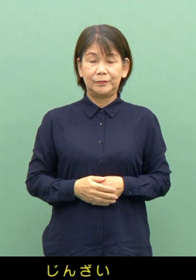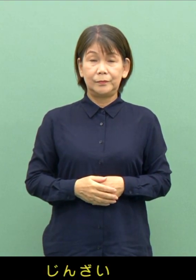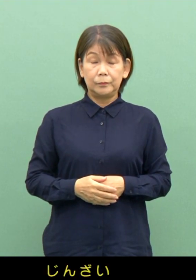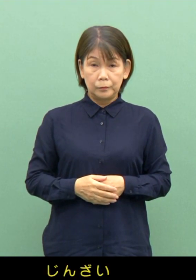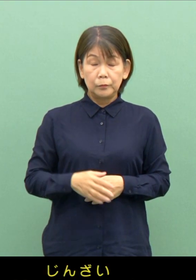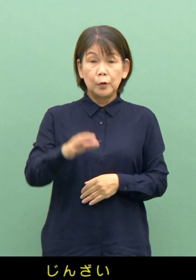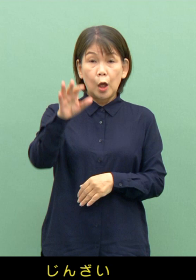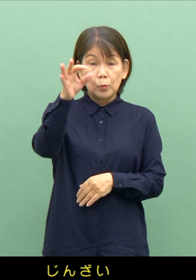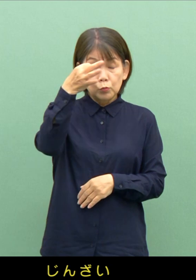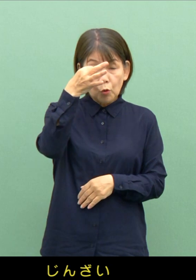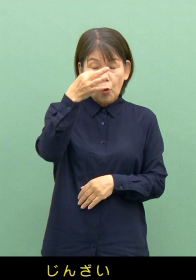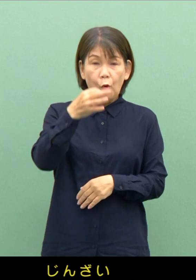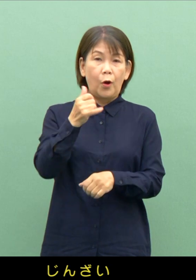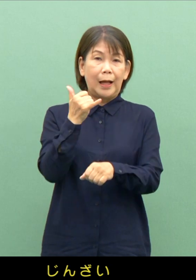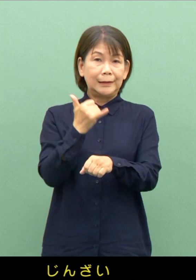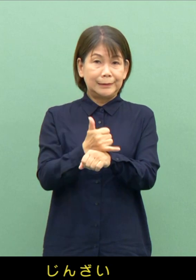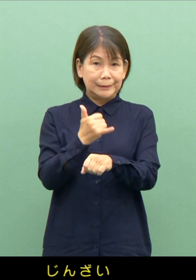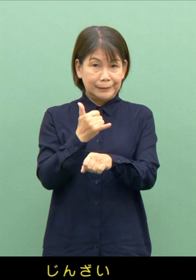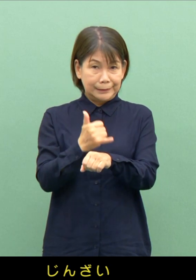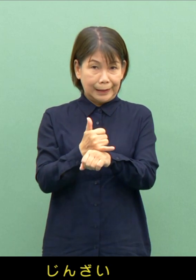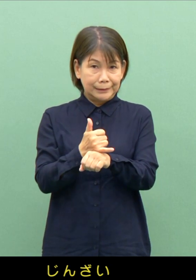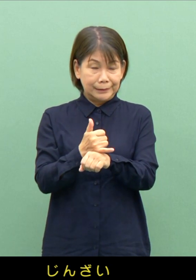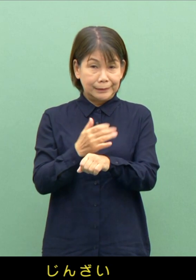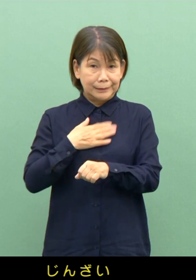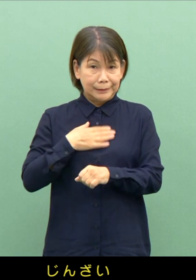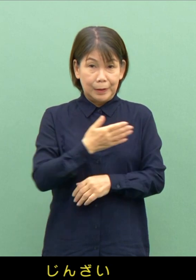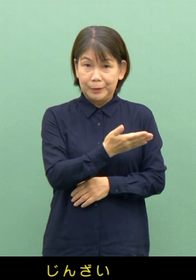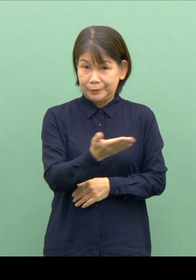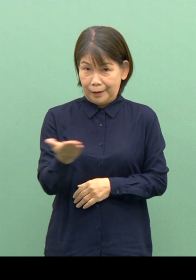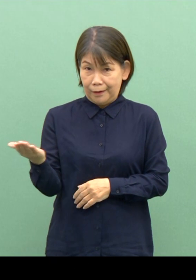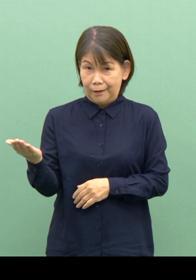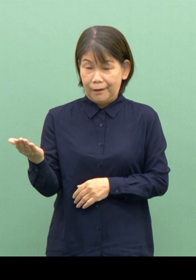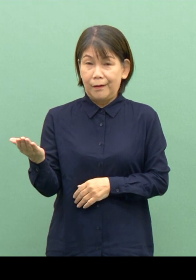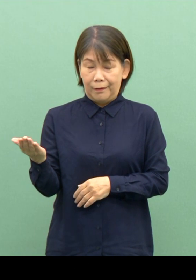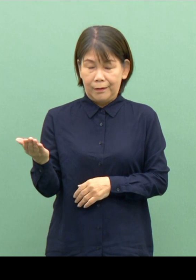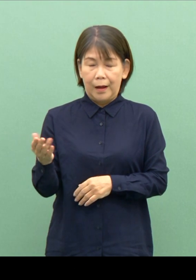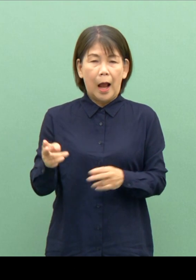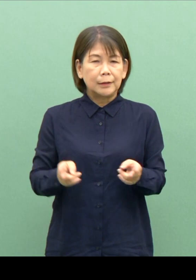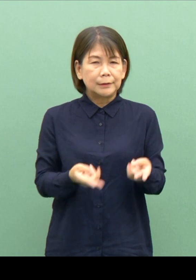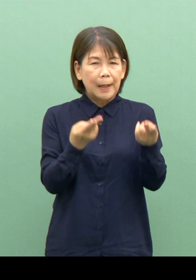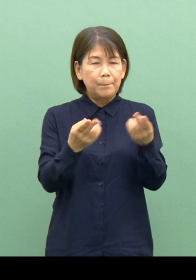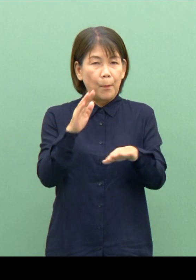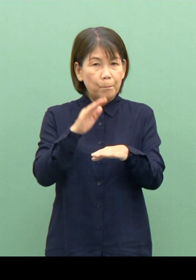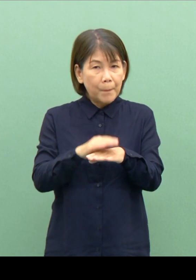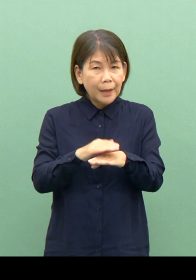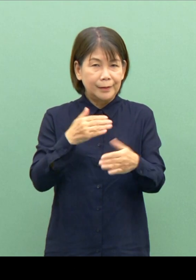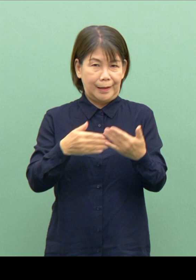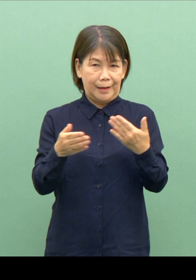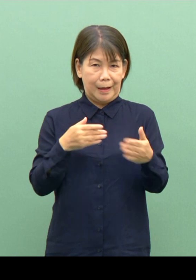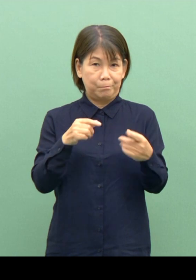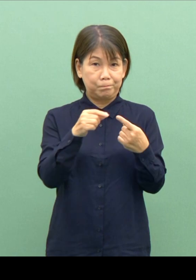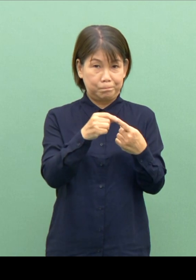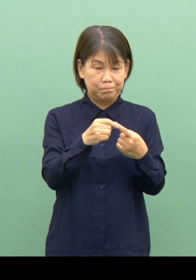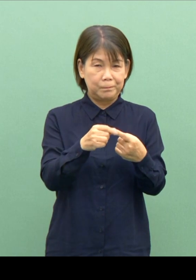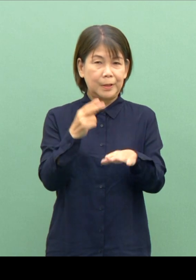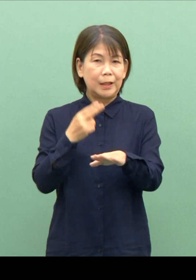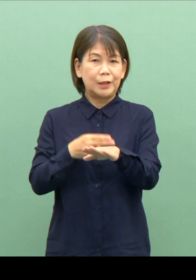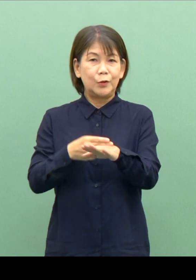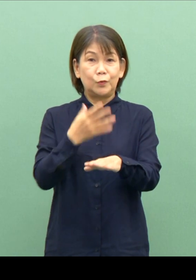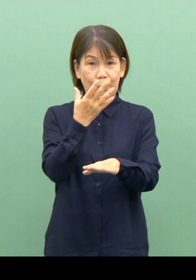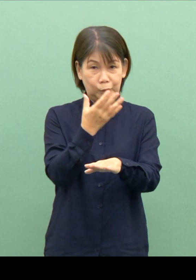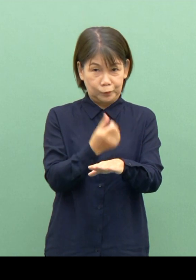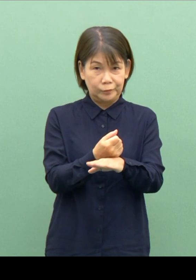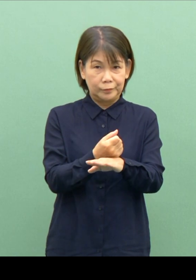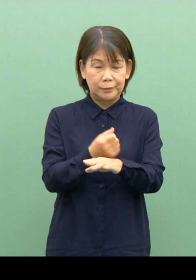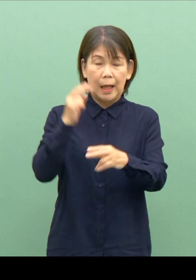皆さんはプロフェッショナル人材って知っていますか？ 専門性の高い経験やスキルを持ち、企業の成長を後